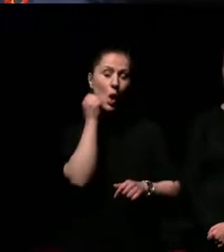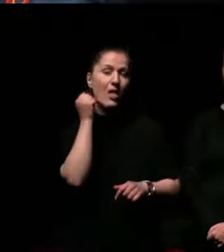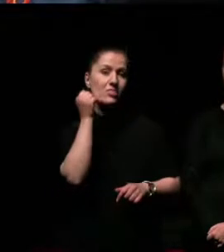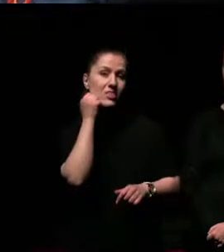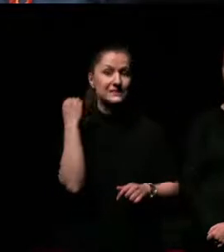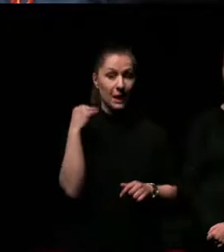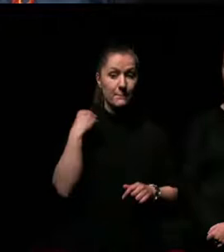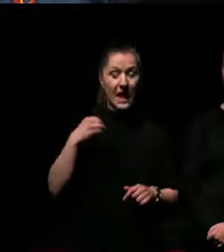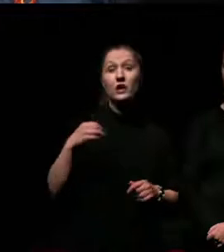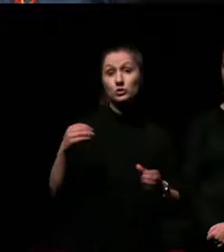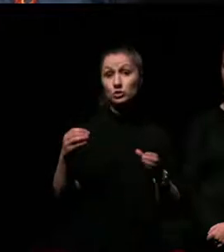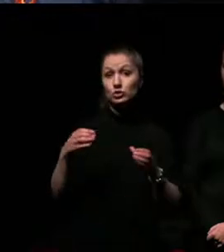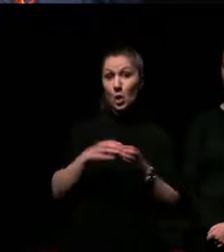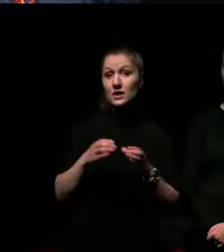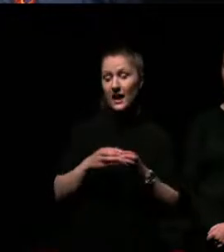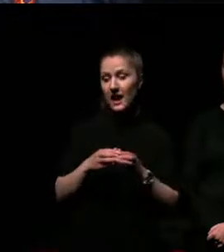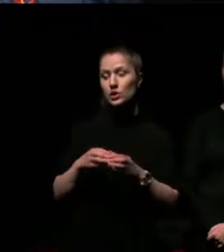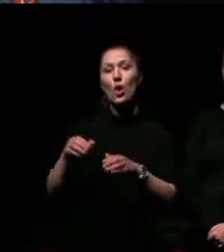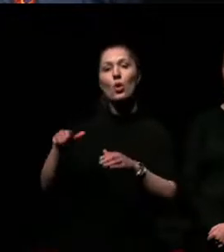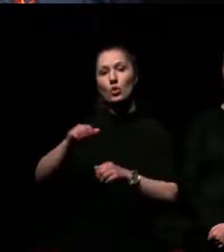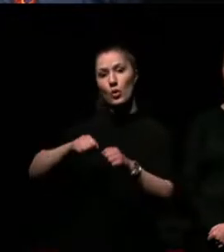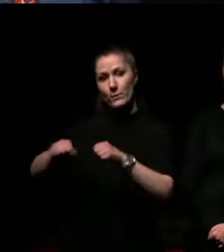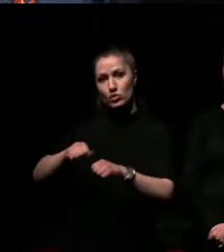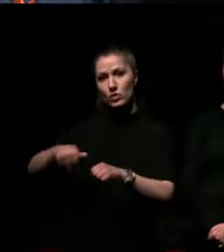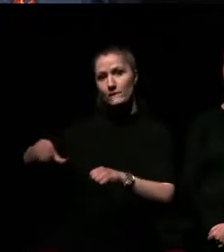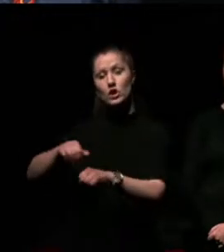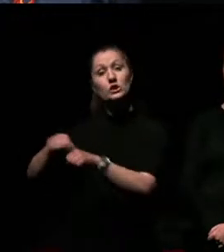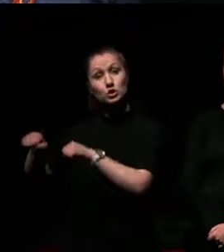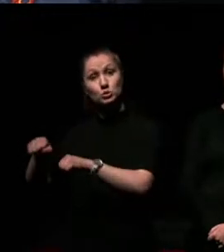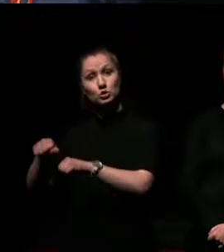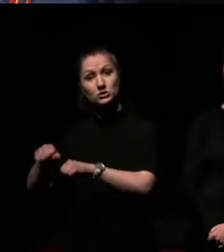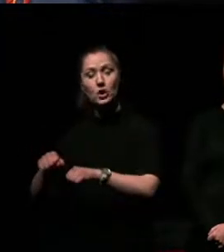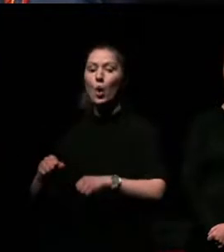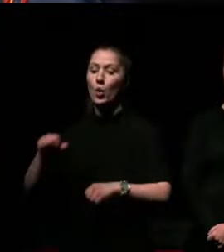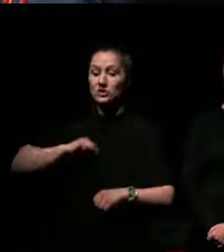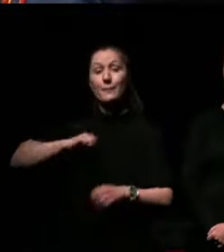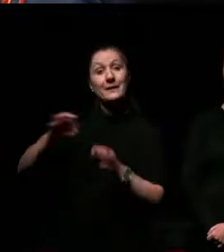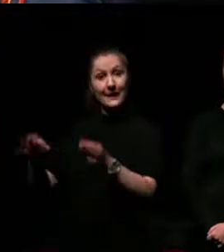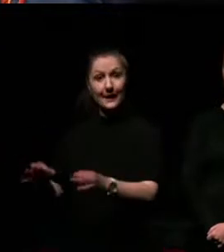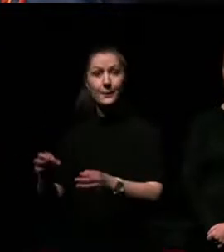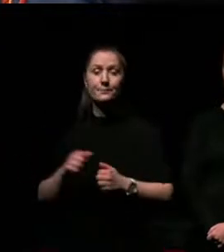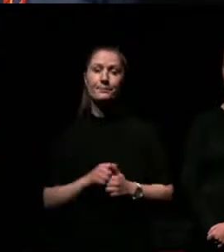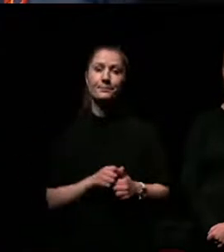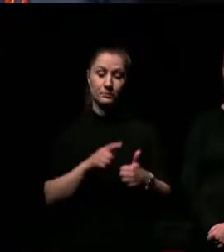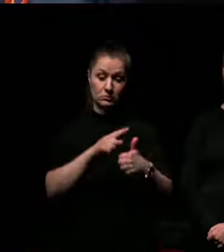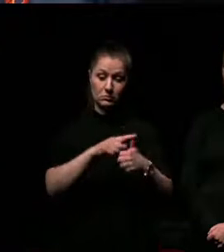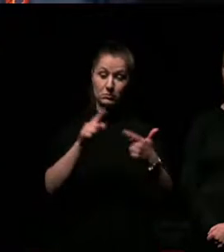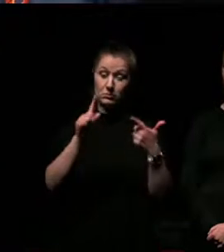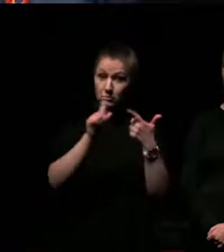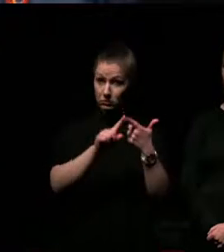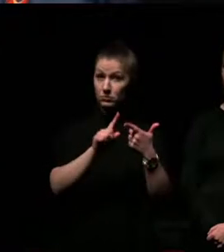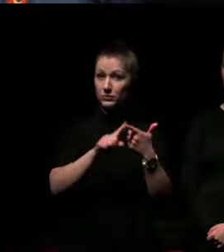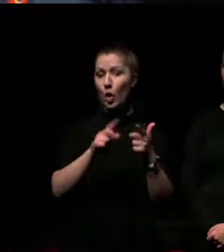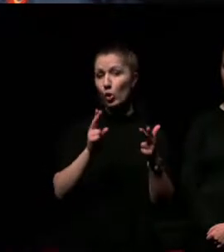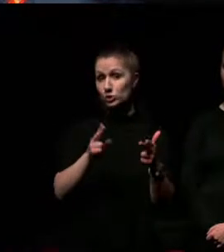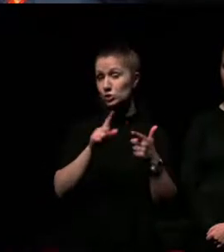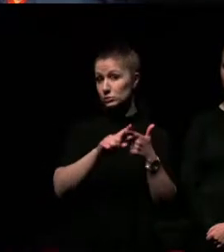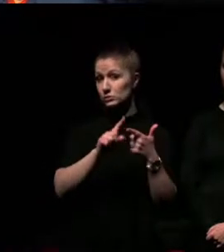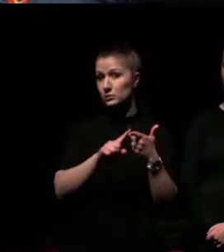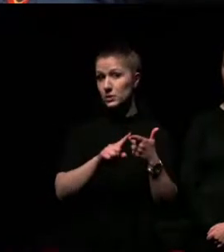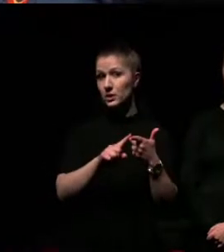Dokje, kommunen, fylkeskommunen og Sametinget. I tillegg så har